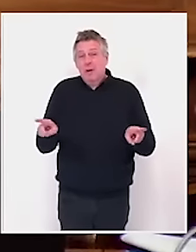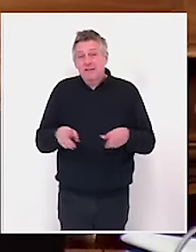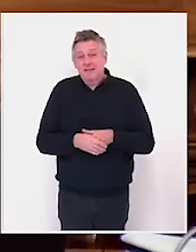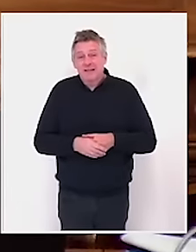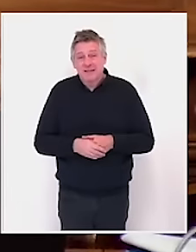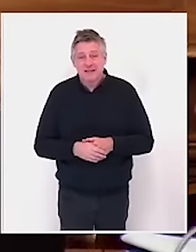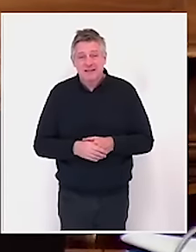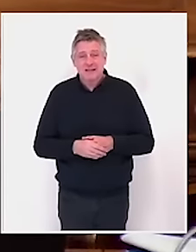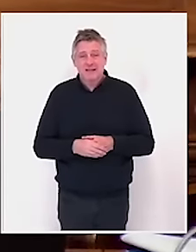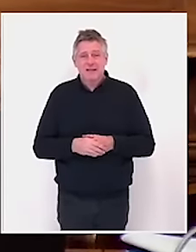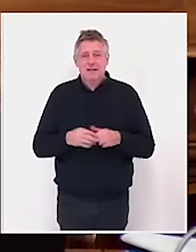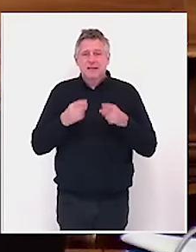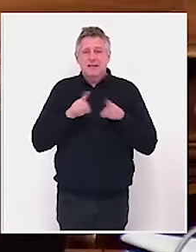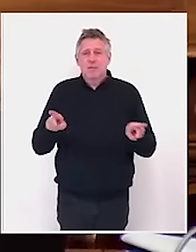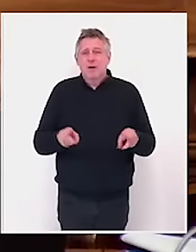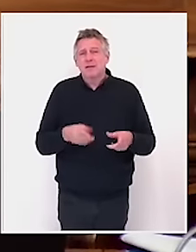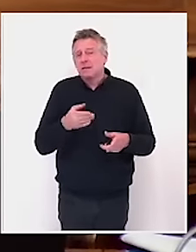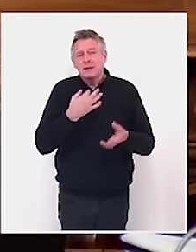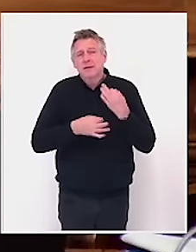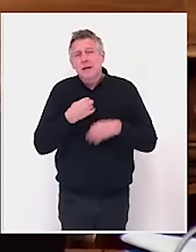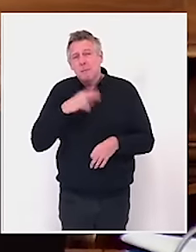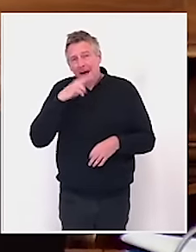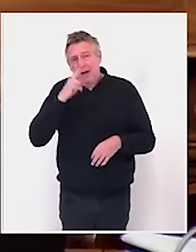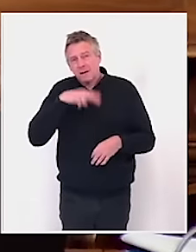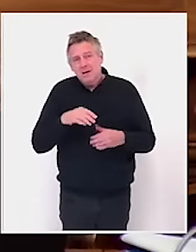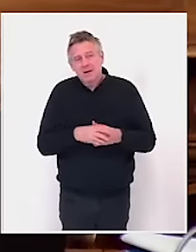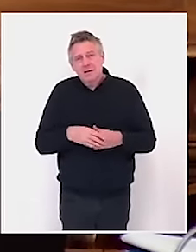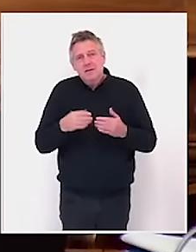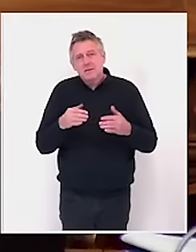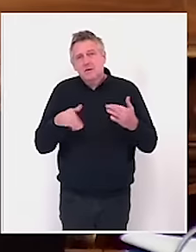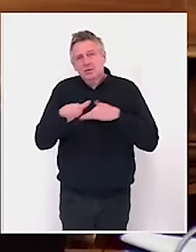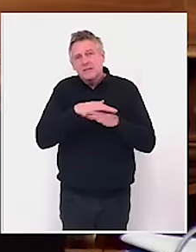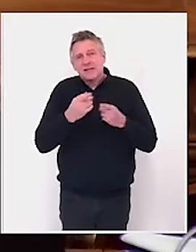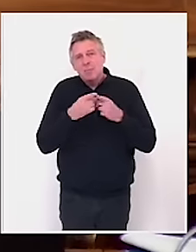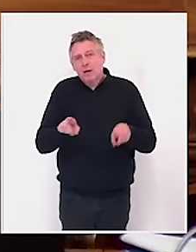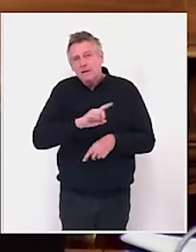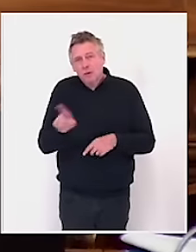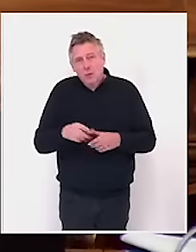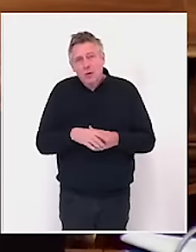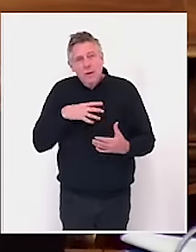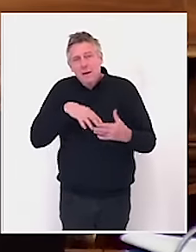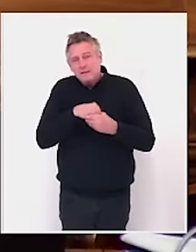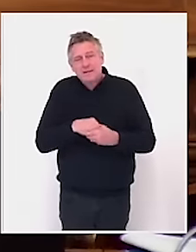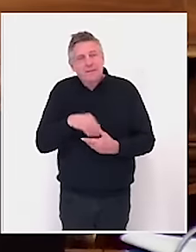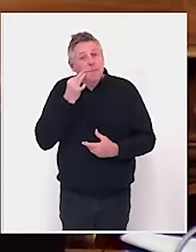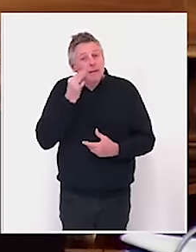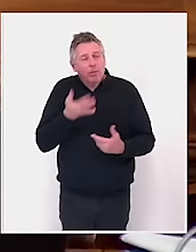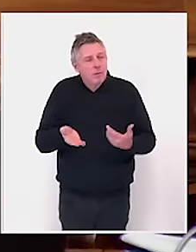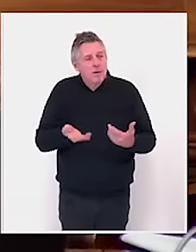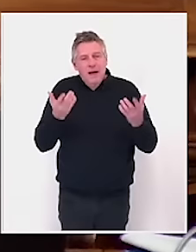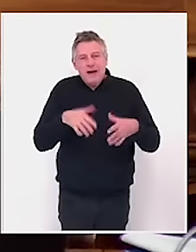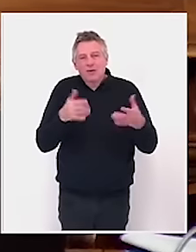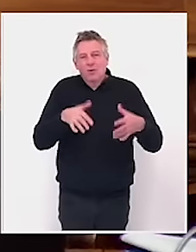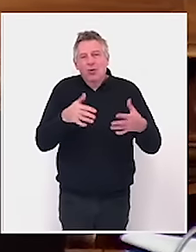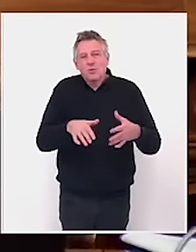La démocratie, comme vous en parlez, c'est de la blague. En fait, tout le monde sait qu'on n'est pas dans une société démocratique, et c'est pas parce qu'il y a du participatif, et c'est pas parce qu'il y a des réunions, et même c'est